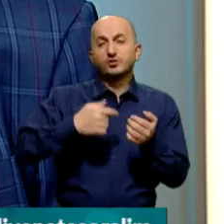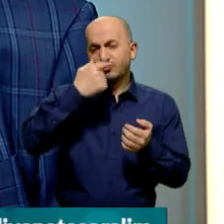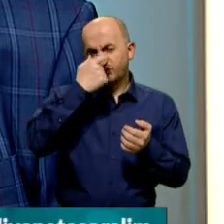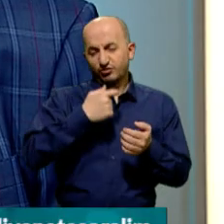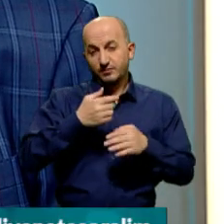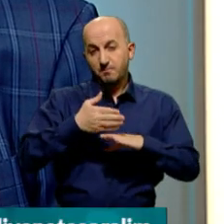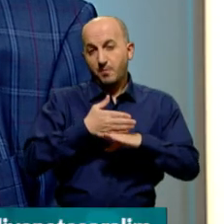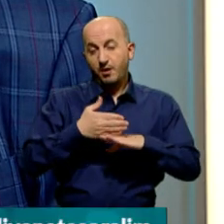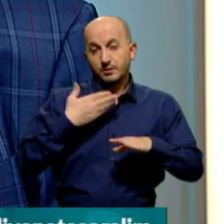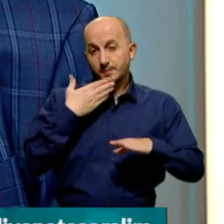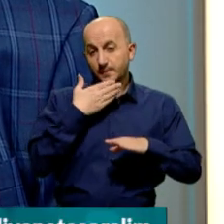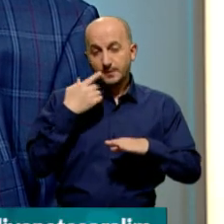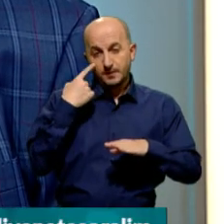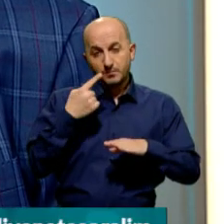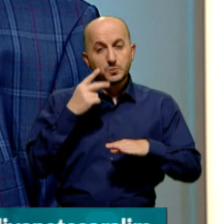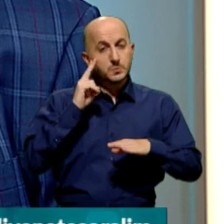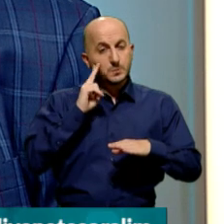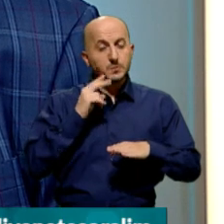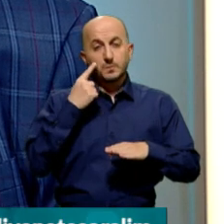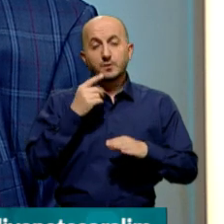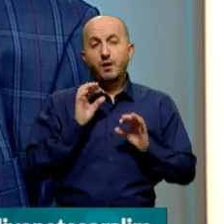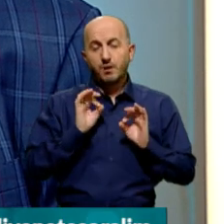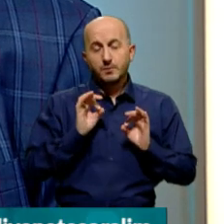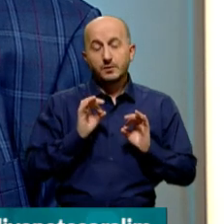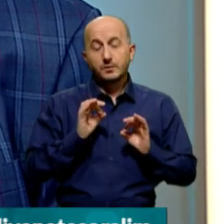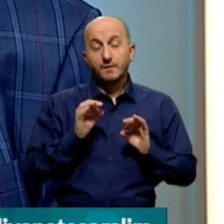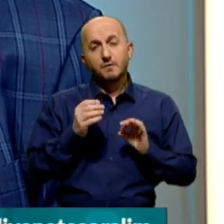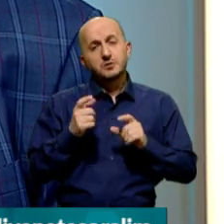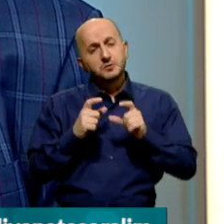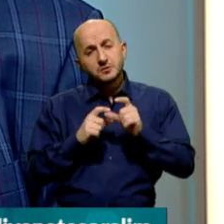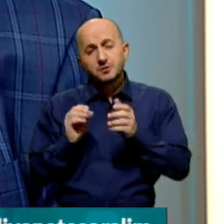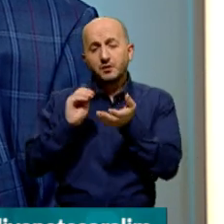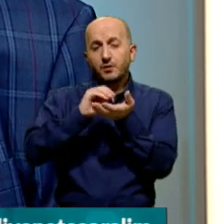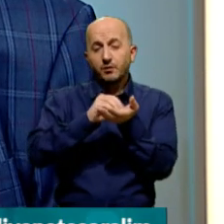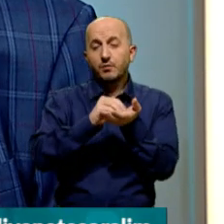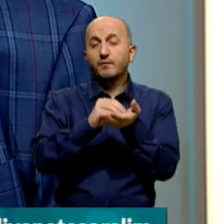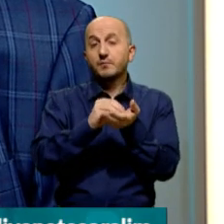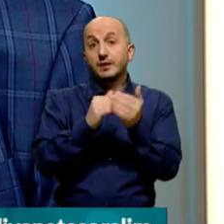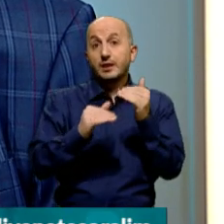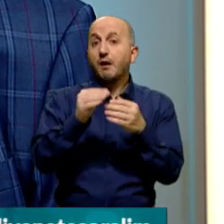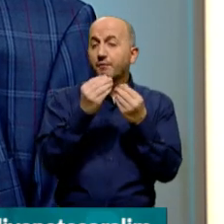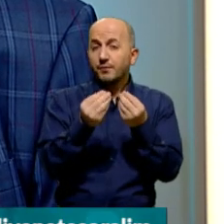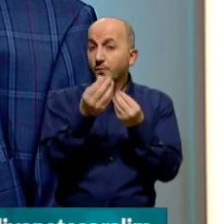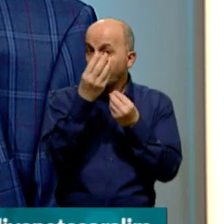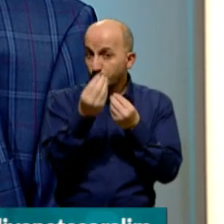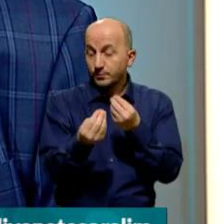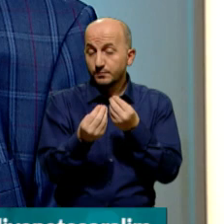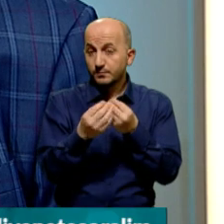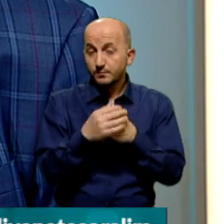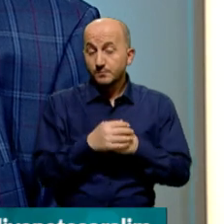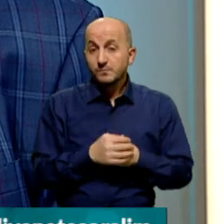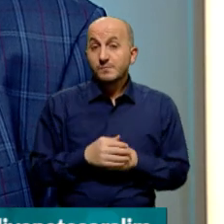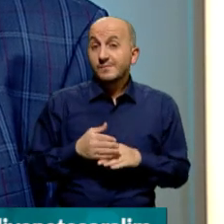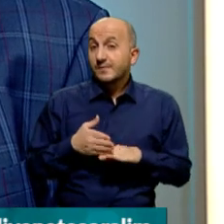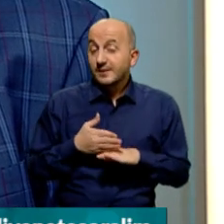bakılır. Mali imkanları iyi ise elbette ki sadaka olarak yapması daha iyi olur. Sadaka olarak yapması daha iyi olur.